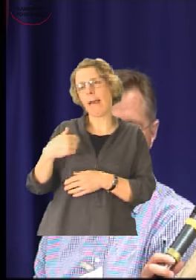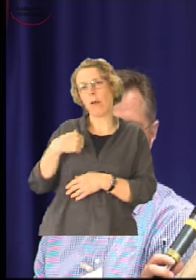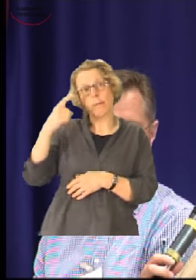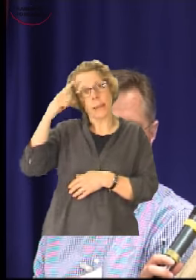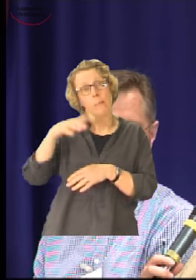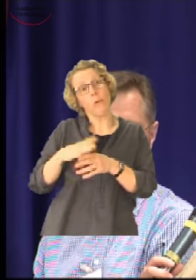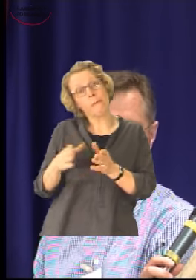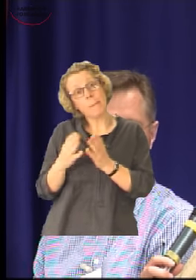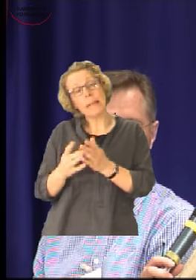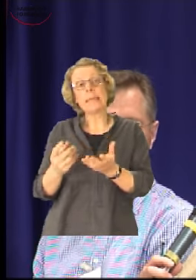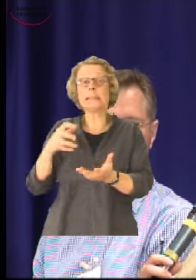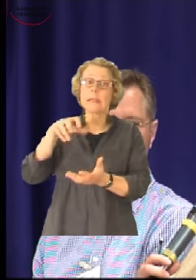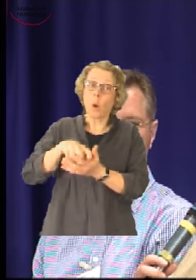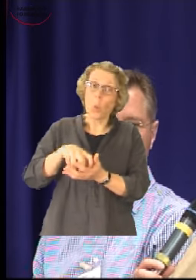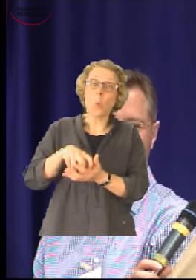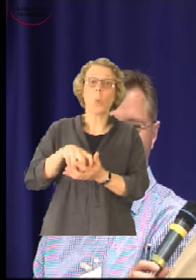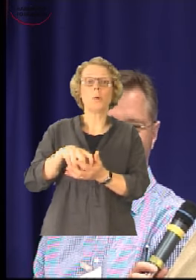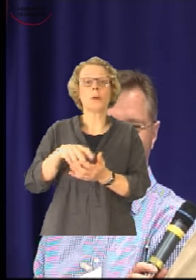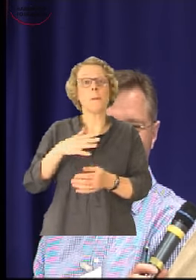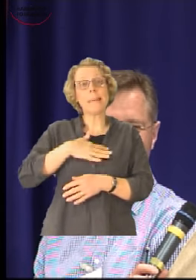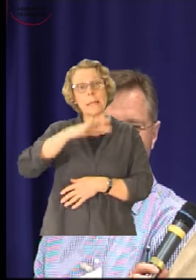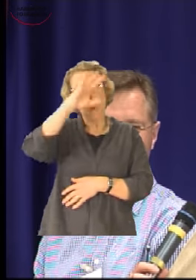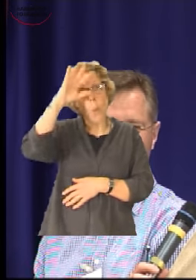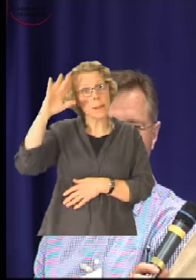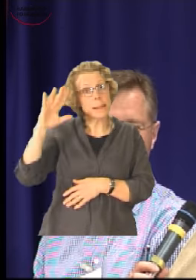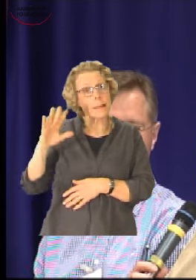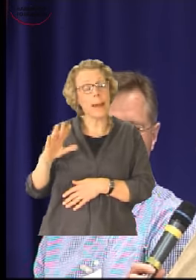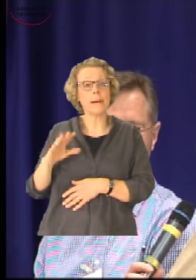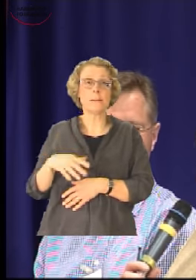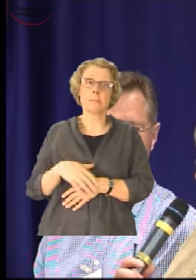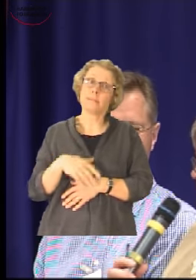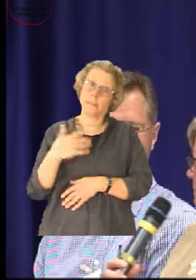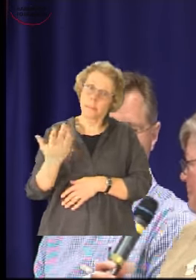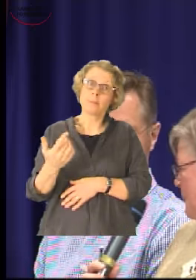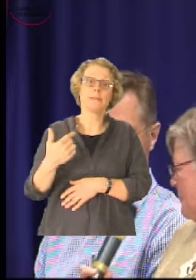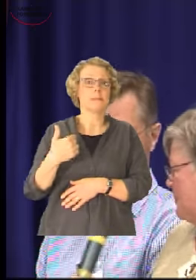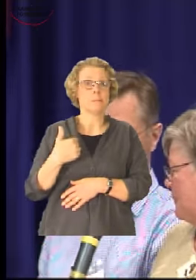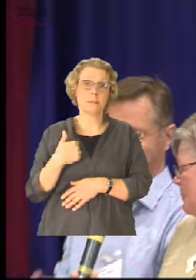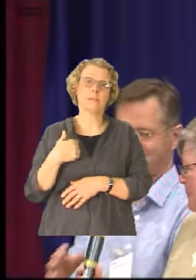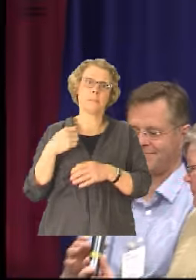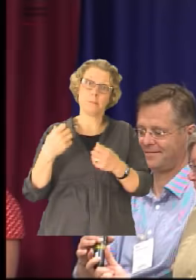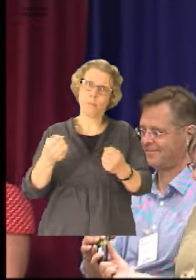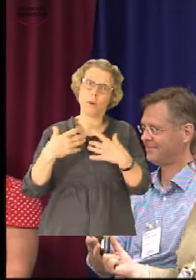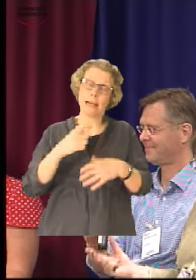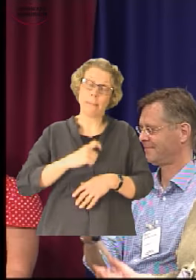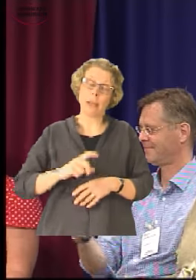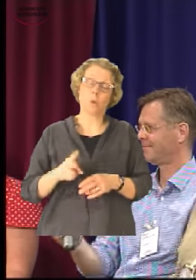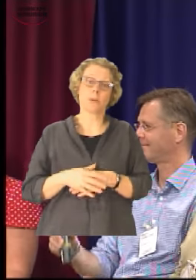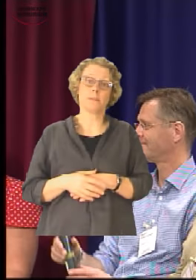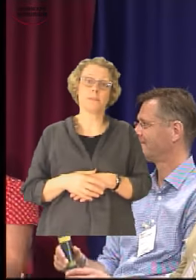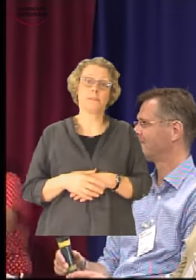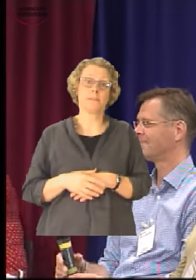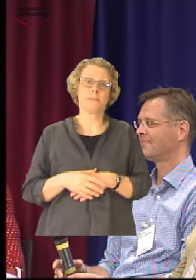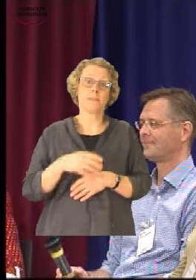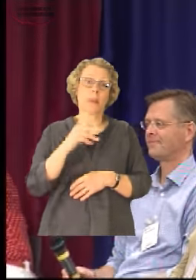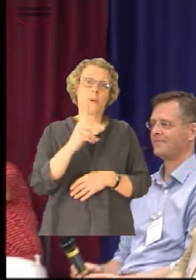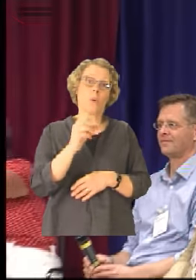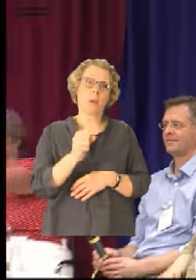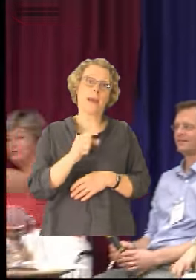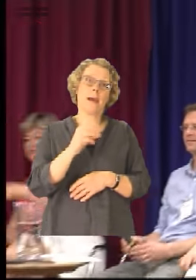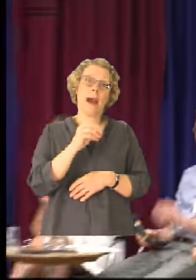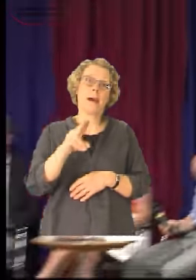familjesituation och min ålderssituation. Den får man ju dras med. Ja. Okej, Anne Karlsson, jag vet inte riktigt var du är nu. Får